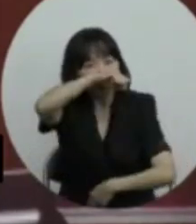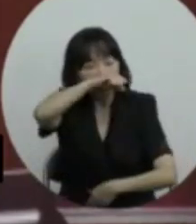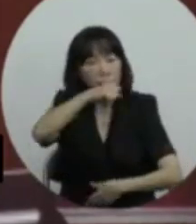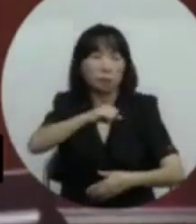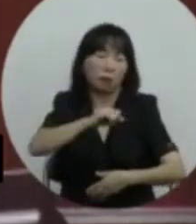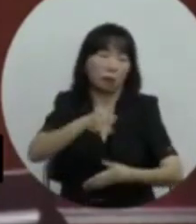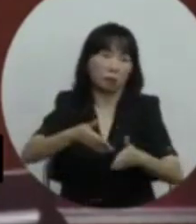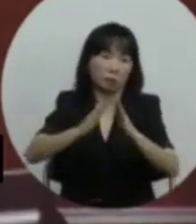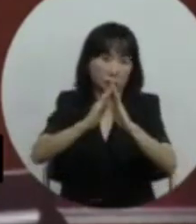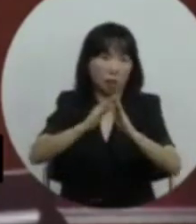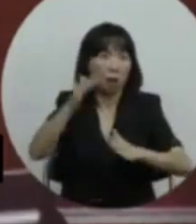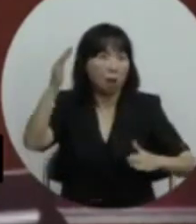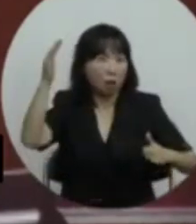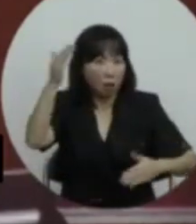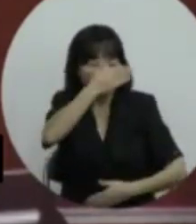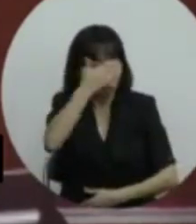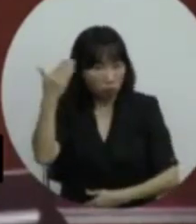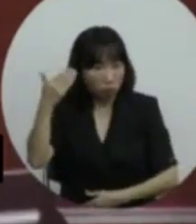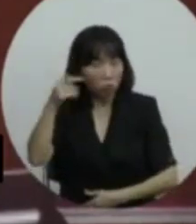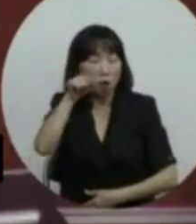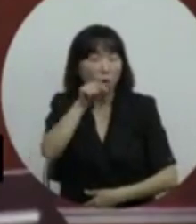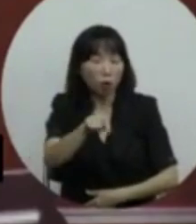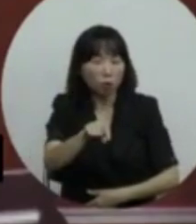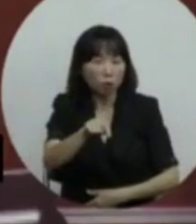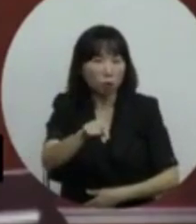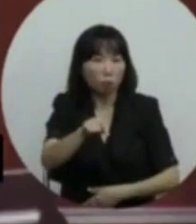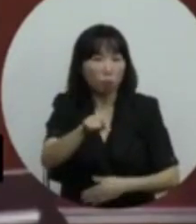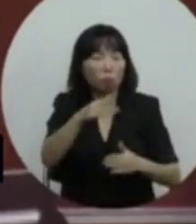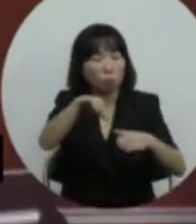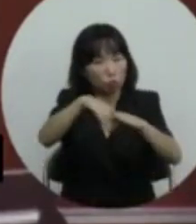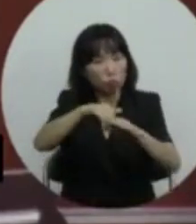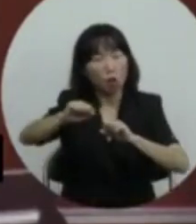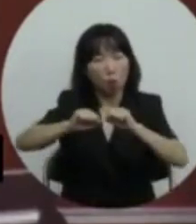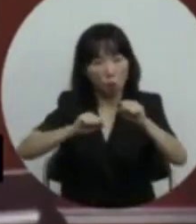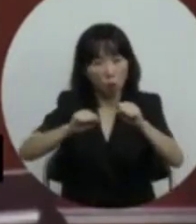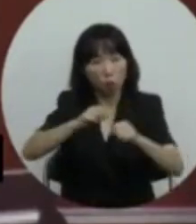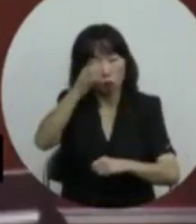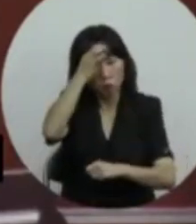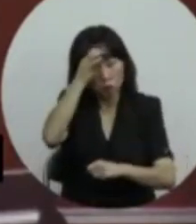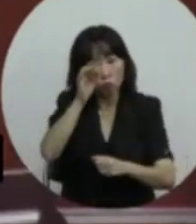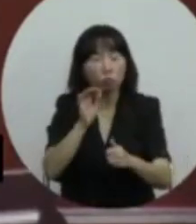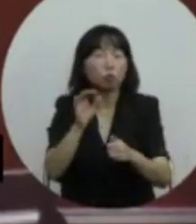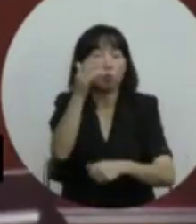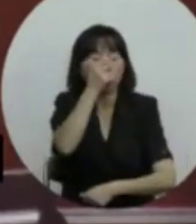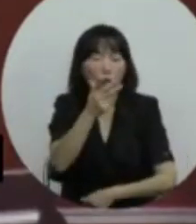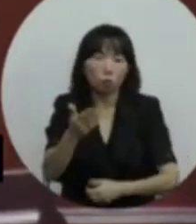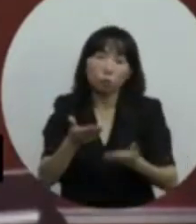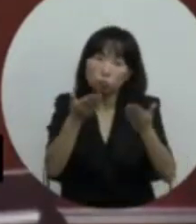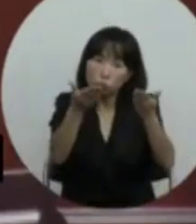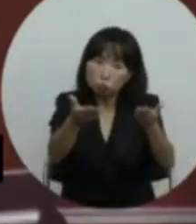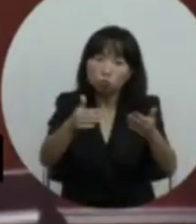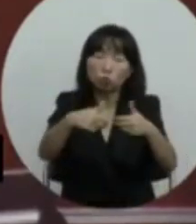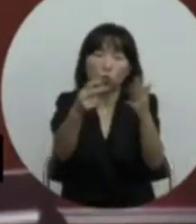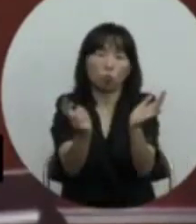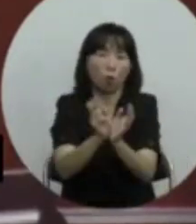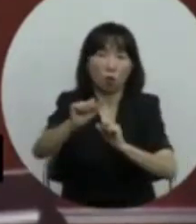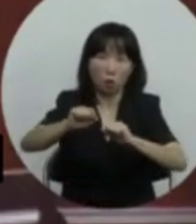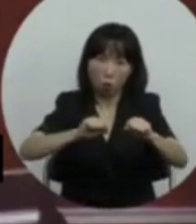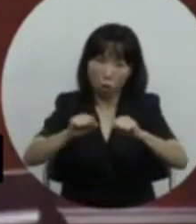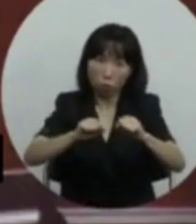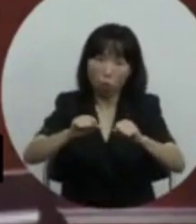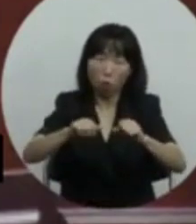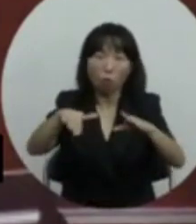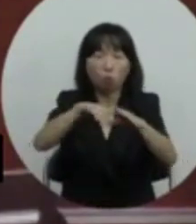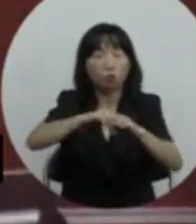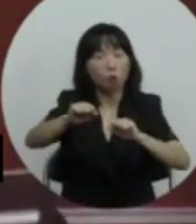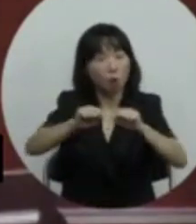청년 거점 공간 운영, 청년의 문화활동 및 재능기부 기회 확대를 위한 청년 동아리, 청년